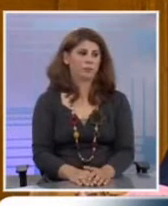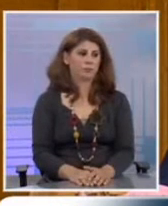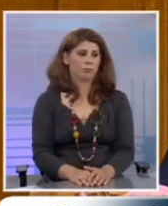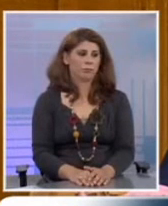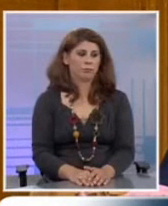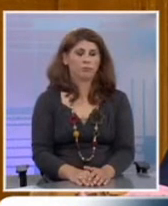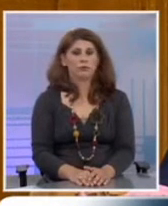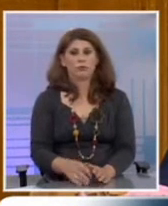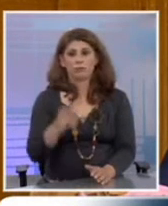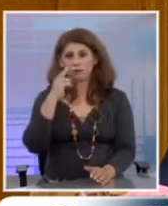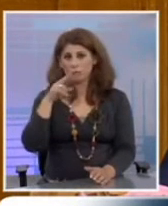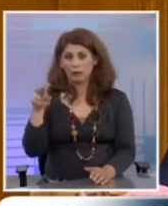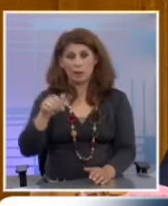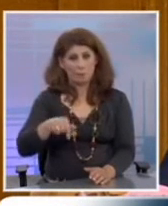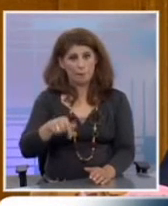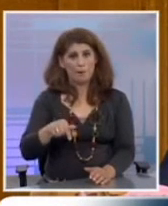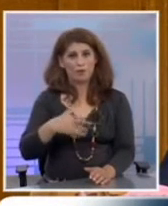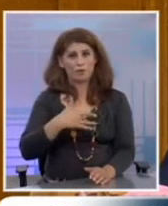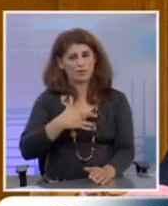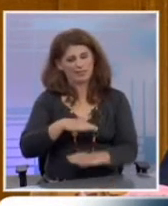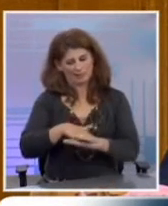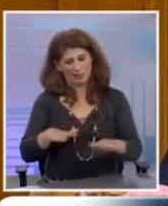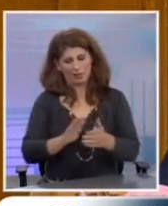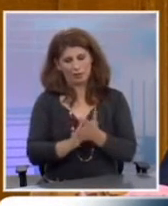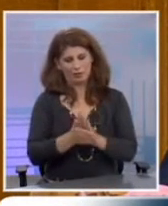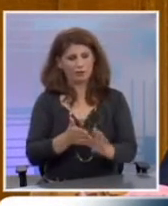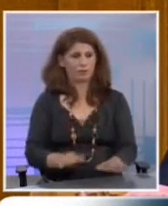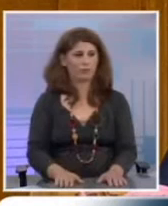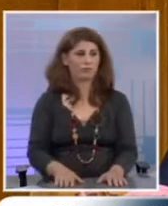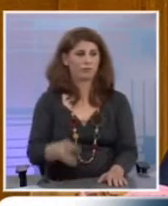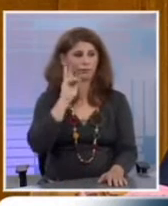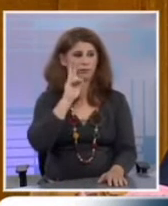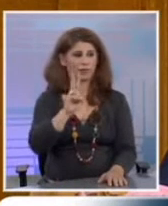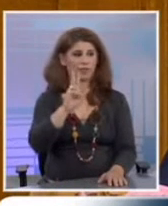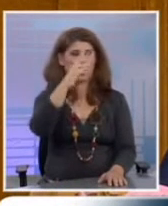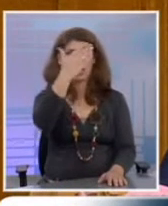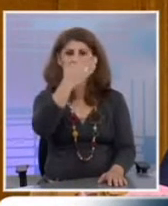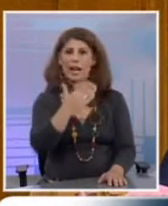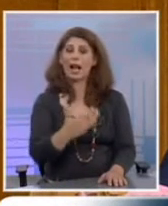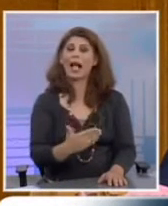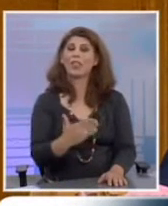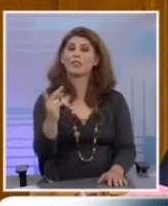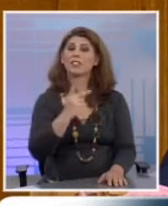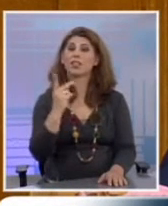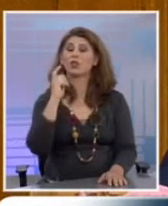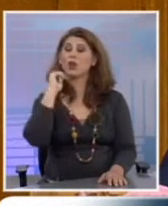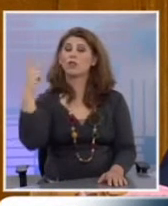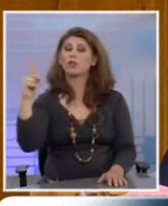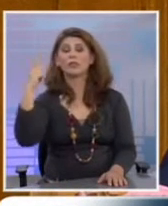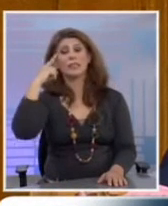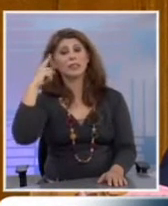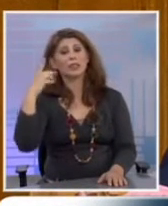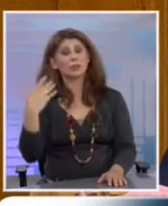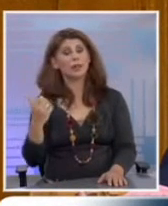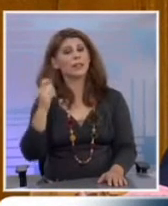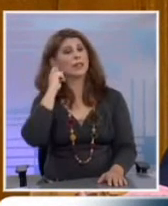Ας κοιτάξουμε. Τελειώσατε λίγο με αυτό το περιψυχήσει. Τον καθρέφτη της κοινωνίας. Συνολικό. Τον εαυτό τους και τι γνώμη έχει και